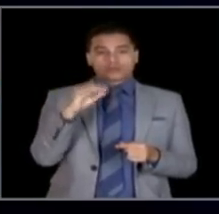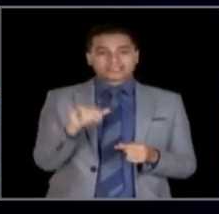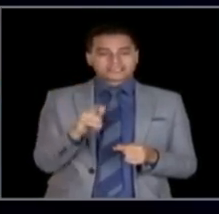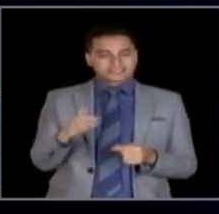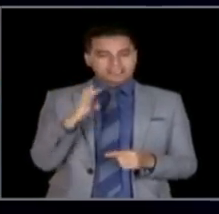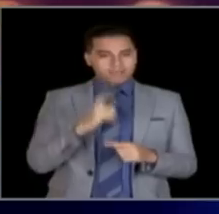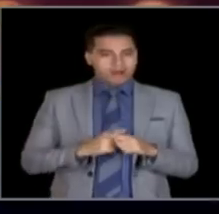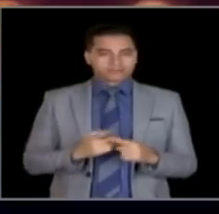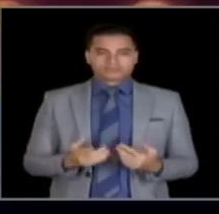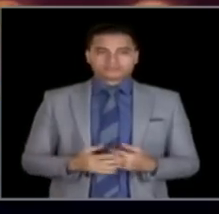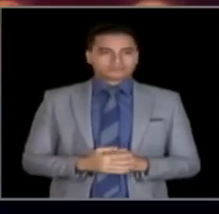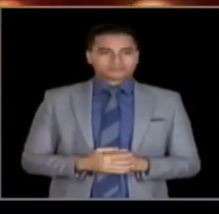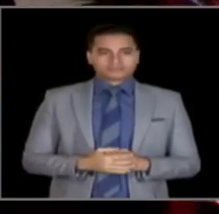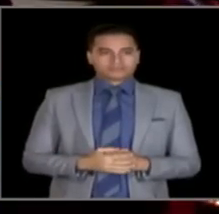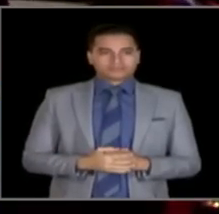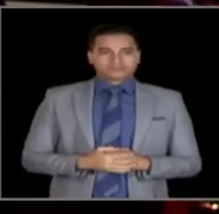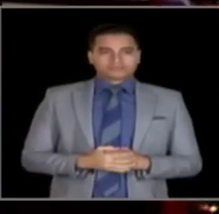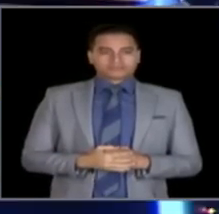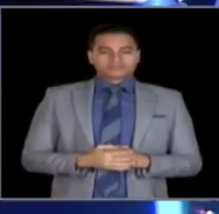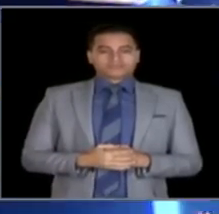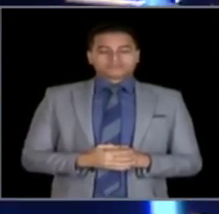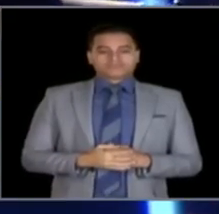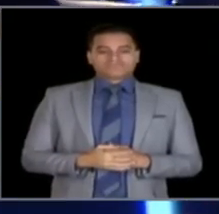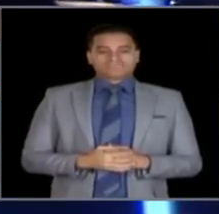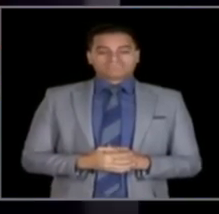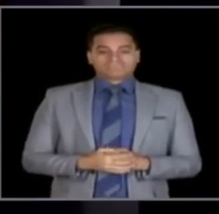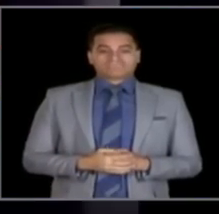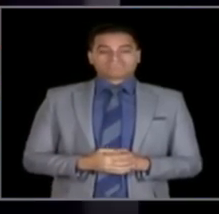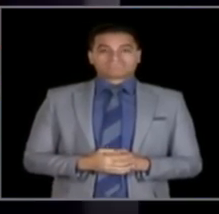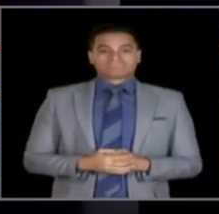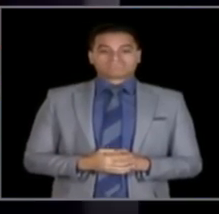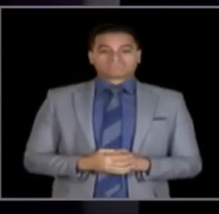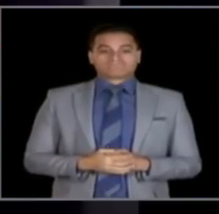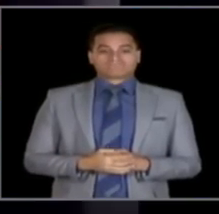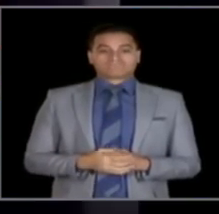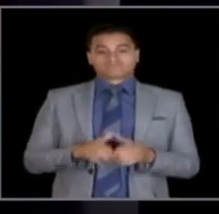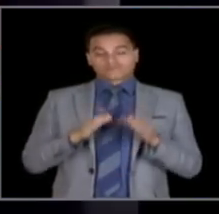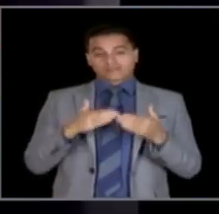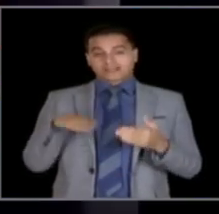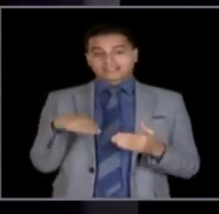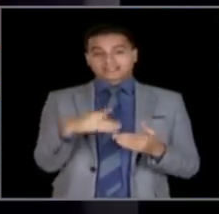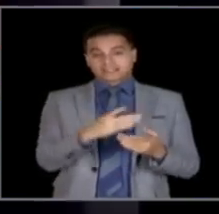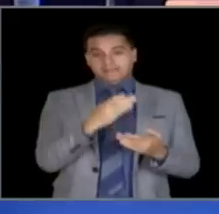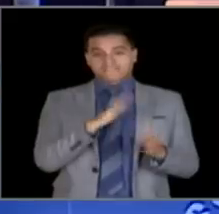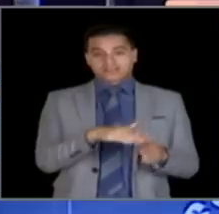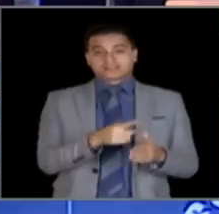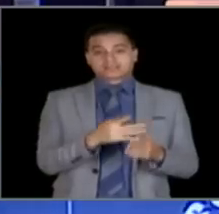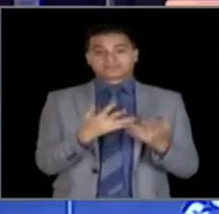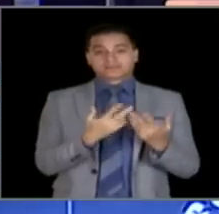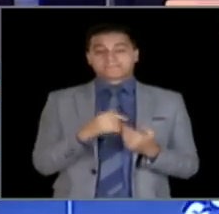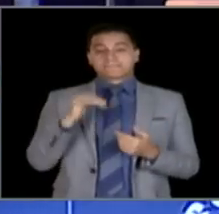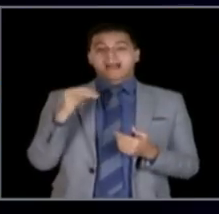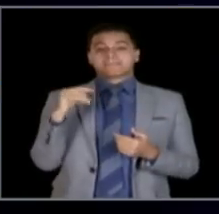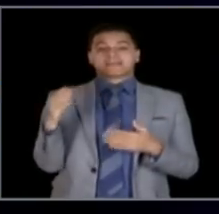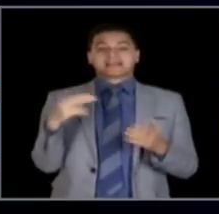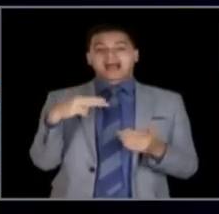إجابة خاطئة. أليجيترز في إجابة؟ اتفضلي. محمد عبد